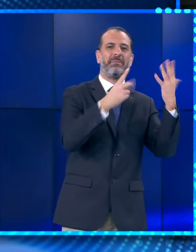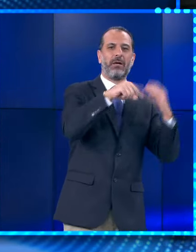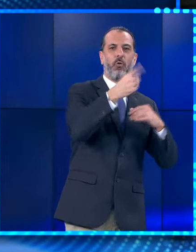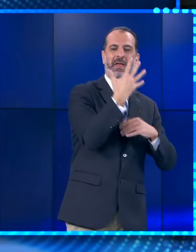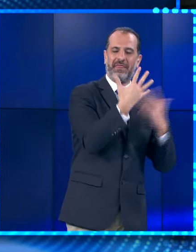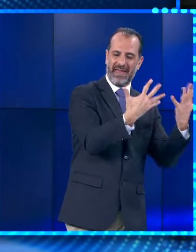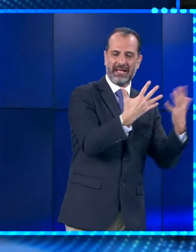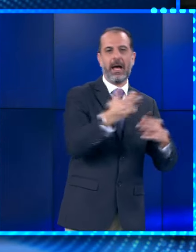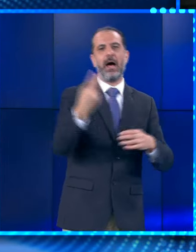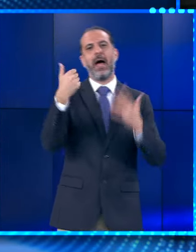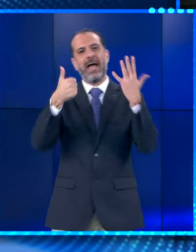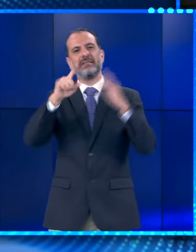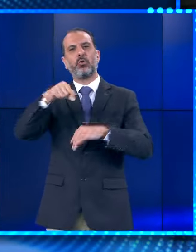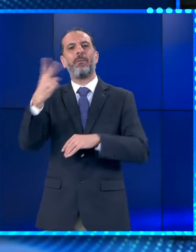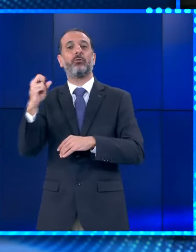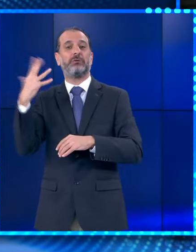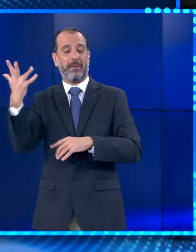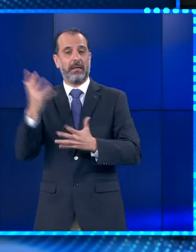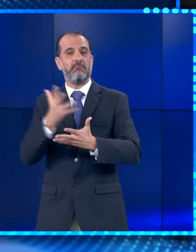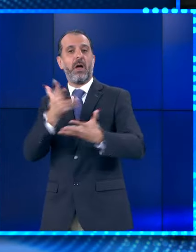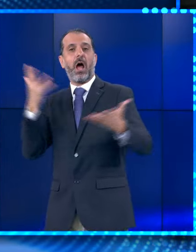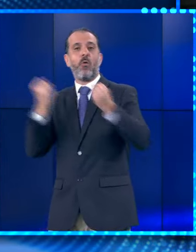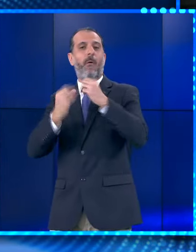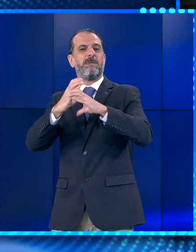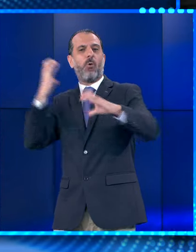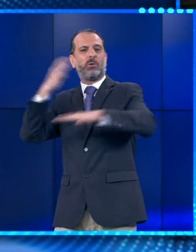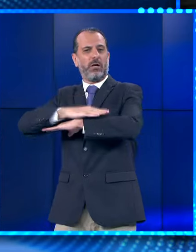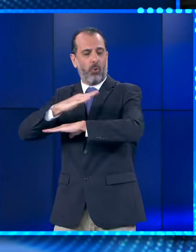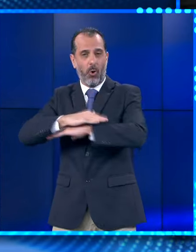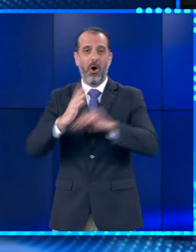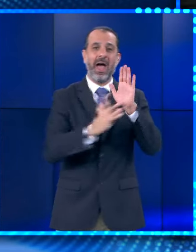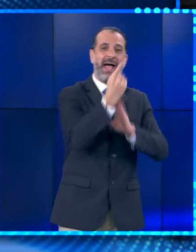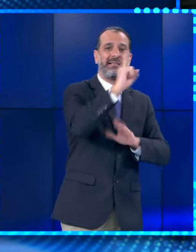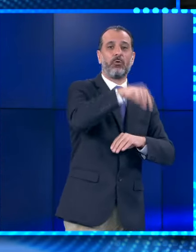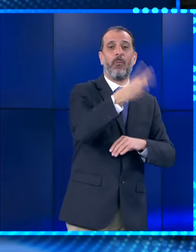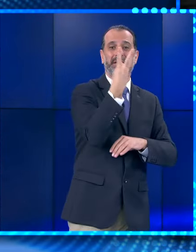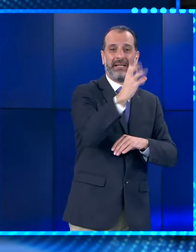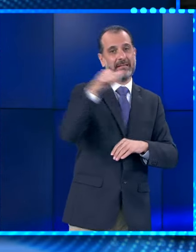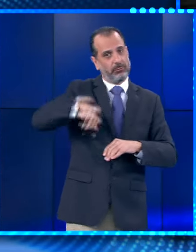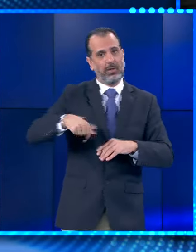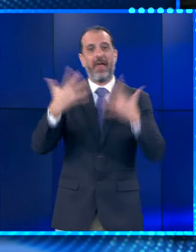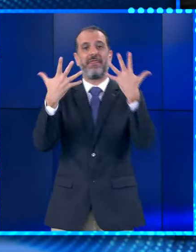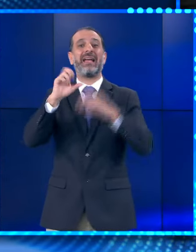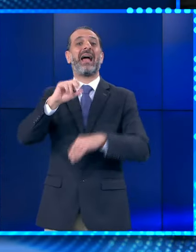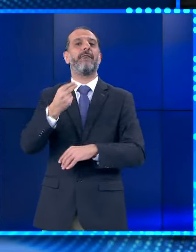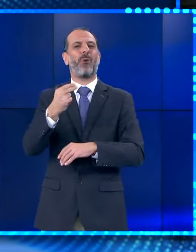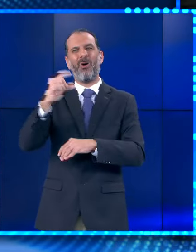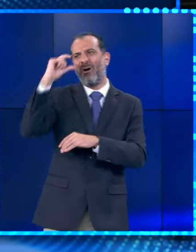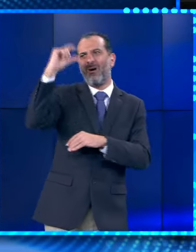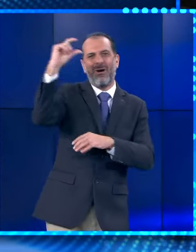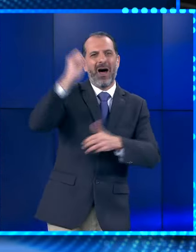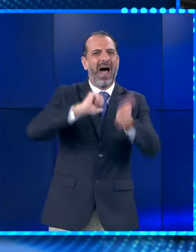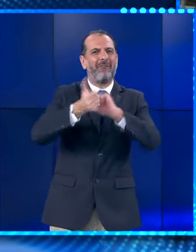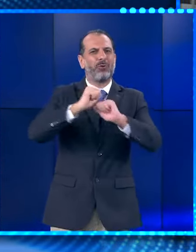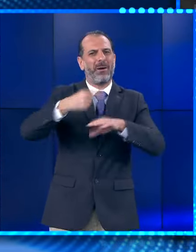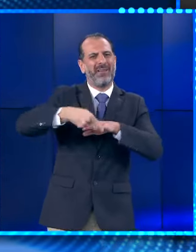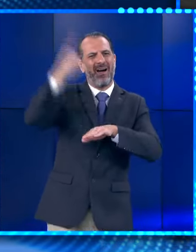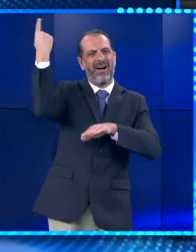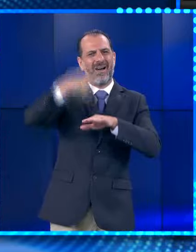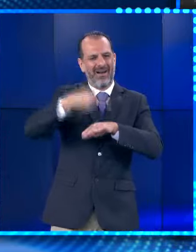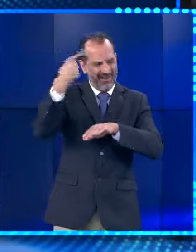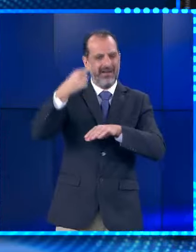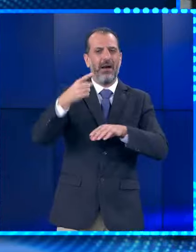ευρώ και 25 λεπτά και τα μεγάλα φορτηγά από 11 και 30 πληρώνουν σήμερα 10 ευρώ. Οι συσκευές, οι πάσοι, οι υποδέκτες δηλαδή